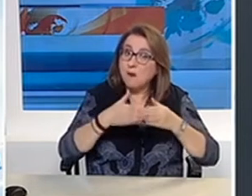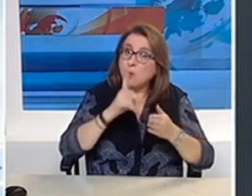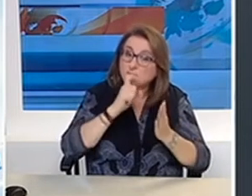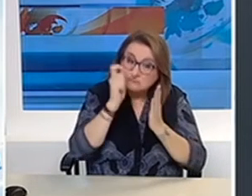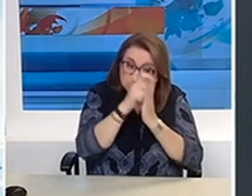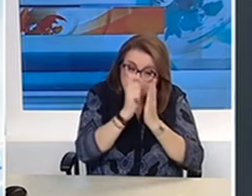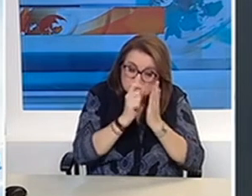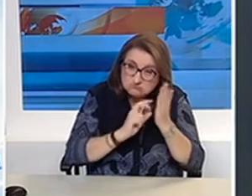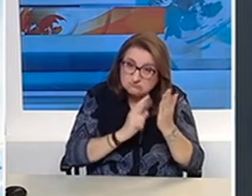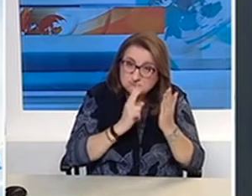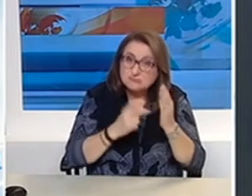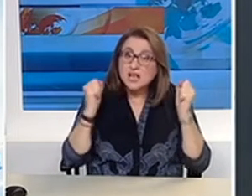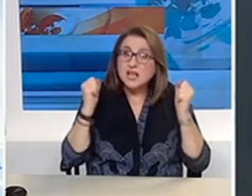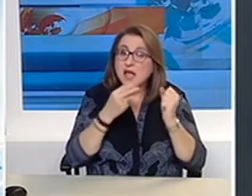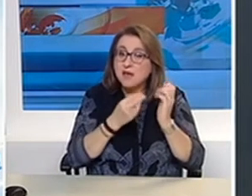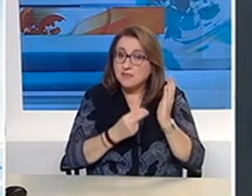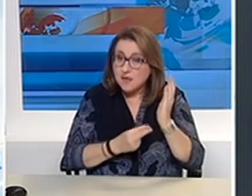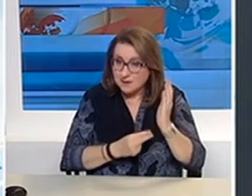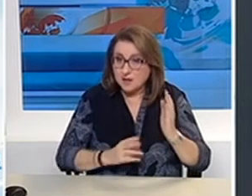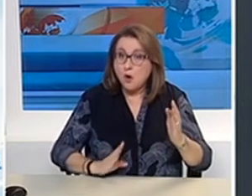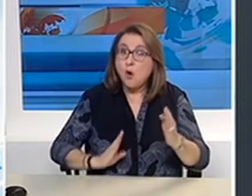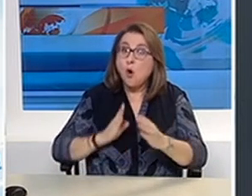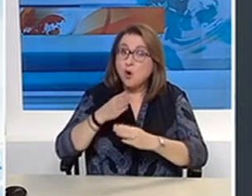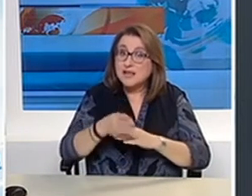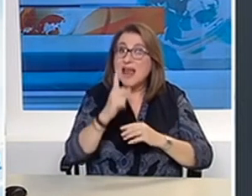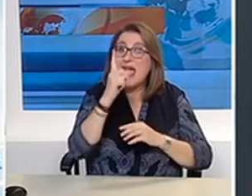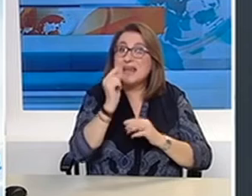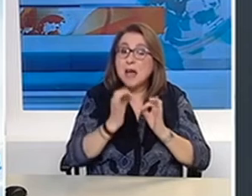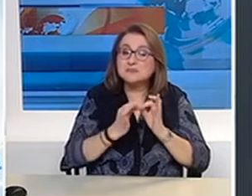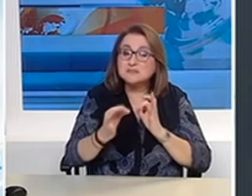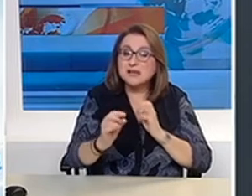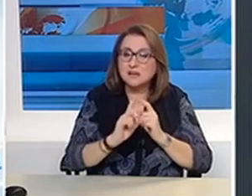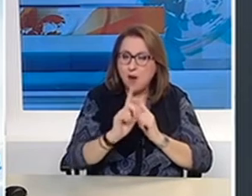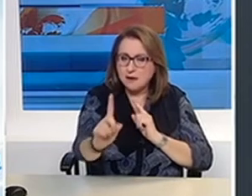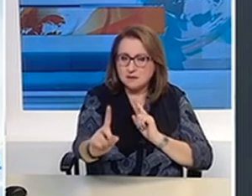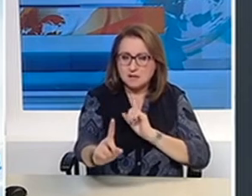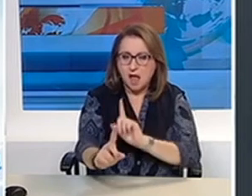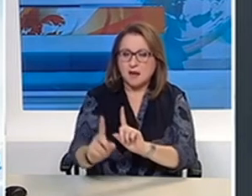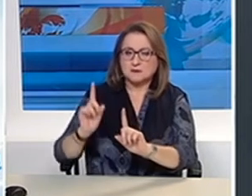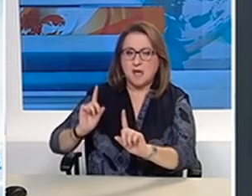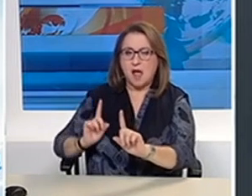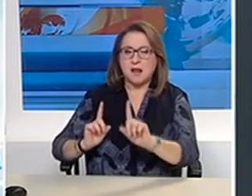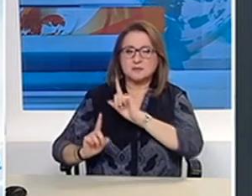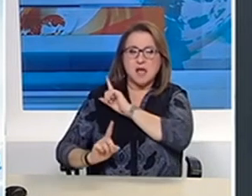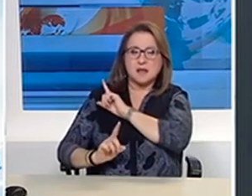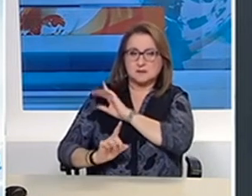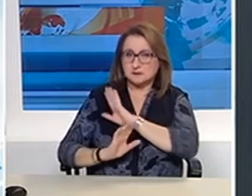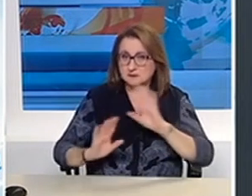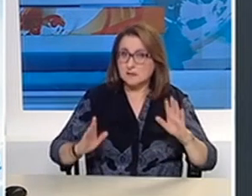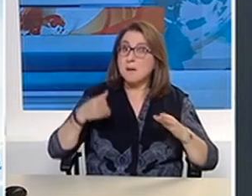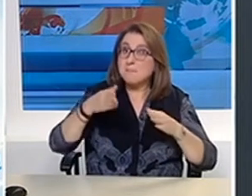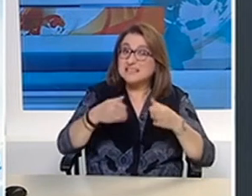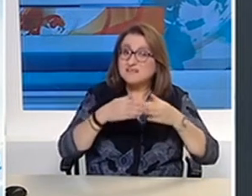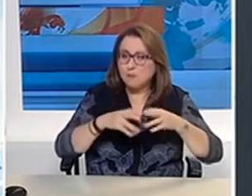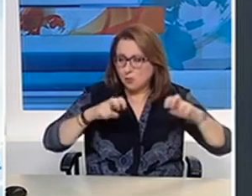Τη διατήρηση απόστασης 1,5 μέτρου κατά την επιβίβαση, αποβίβαση και σε όλους τους χώρους κίνησης μέσα στο πλοίο. Τη